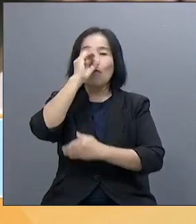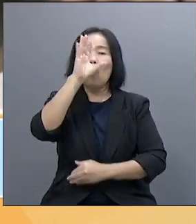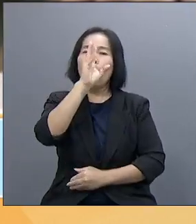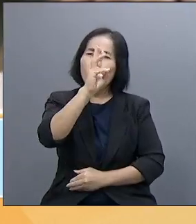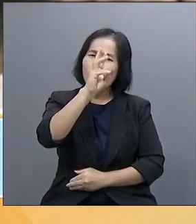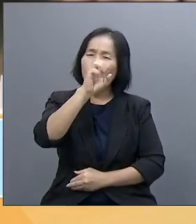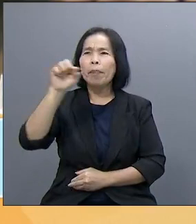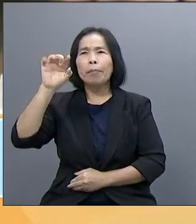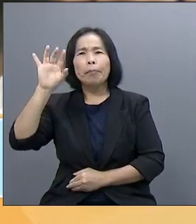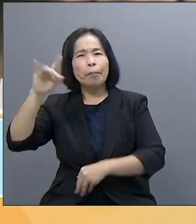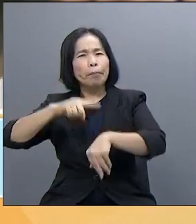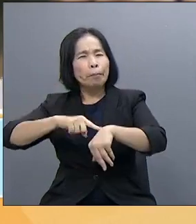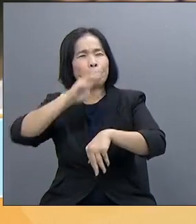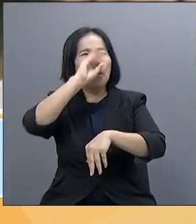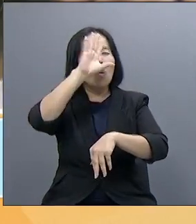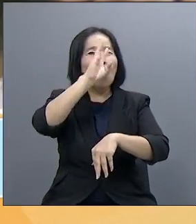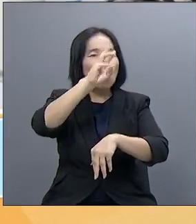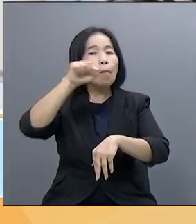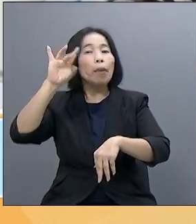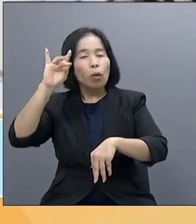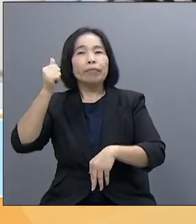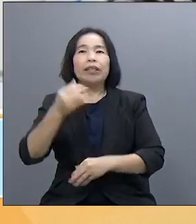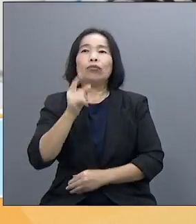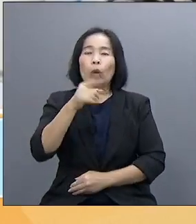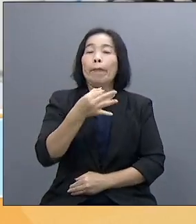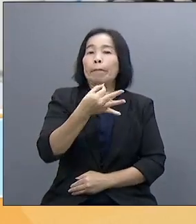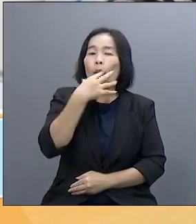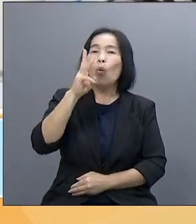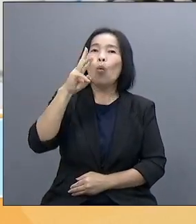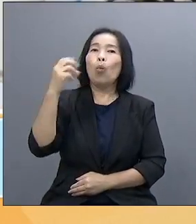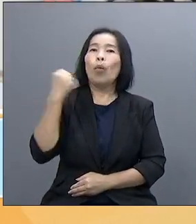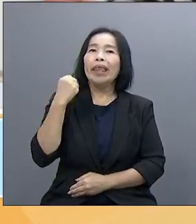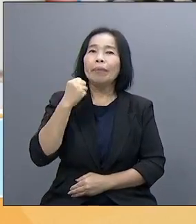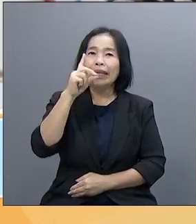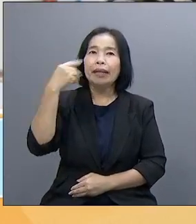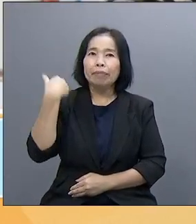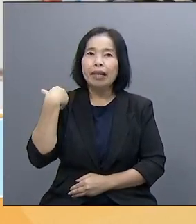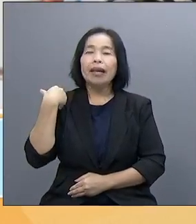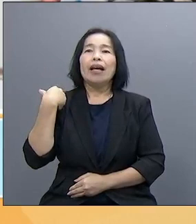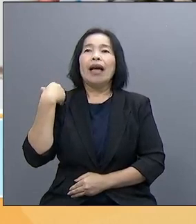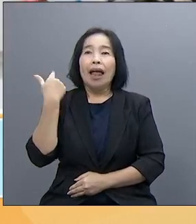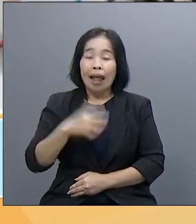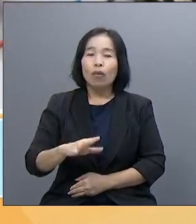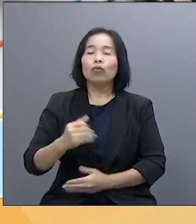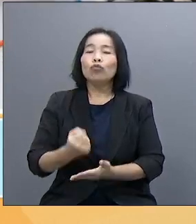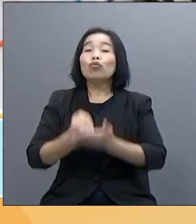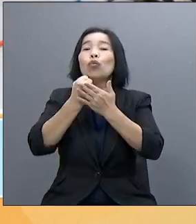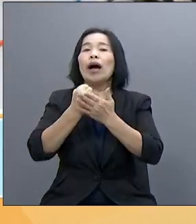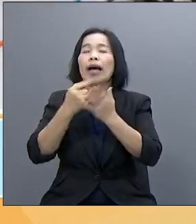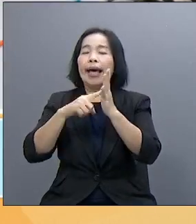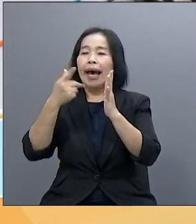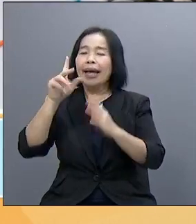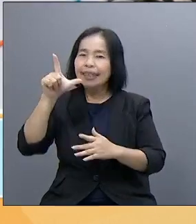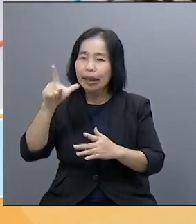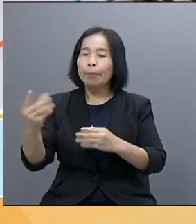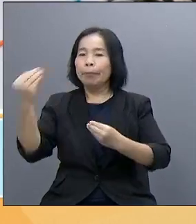ซ ึ่ งเราส่วนมากเราก็จะได้น้อยจะไม่ตื่นกันเพราะฉะนั้นเนี่ยส่วนมากตอนนี้ก็บริโภคแยกไปนะครับ ก็ได้เหมือนกันถ้าเกิดใครขยัน